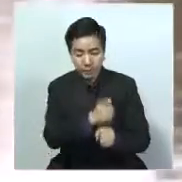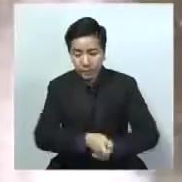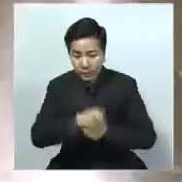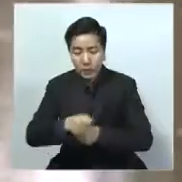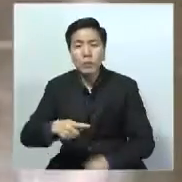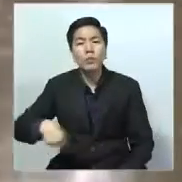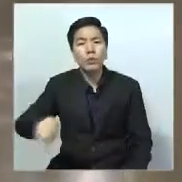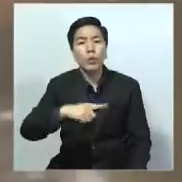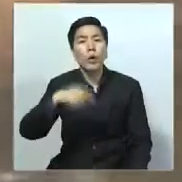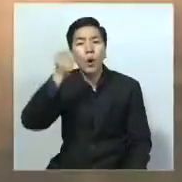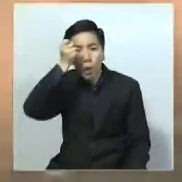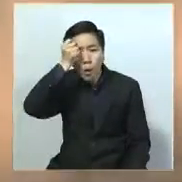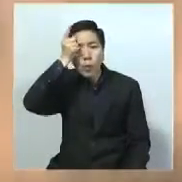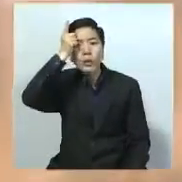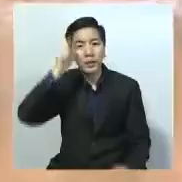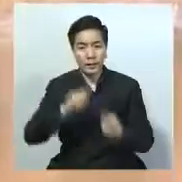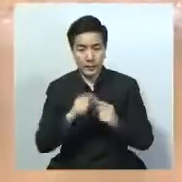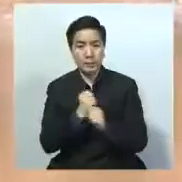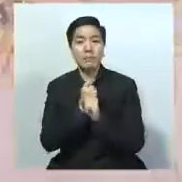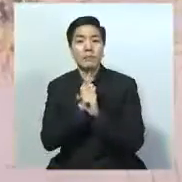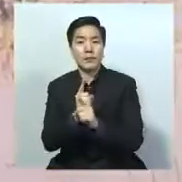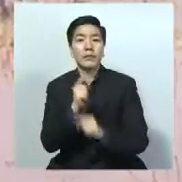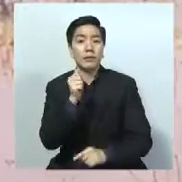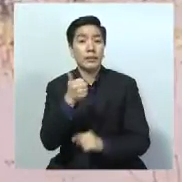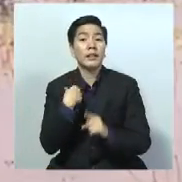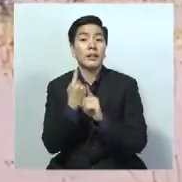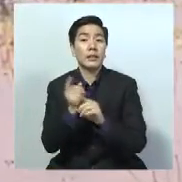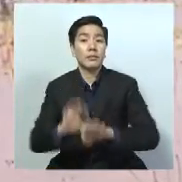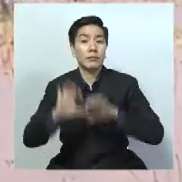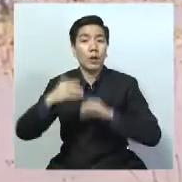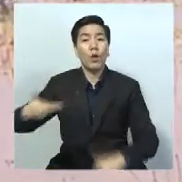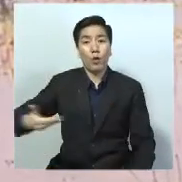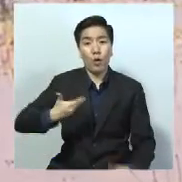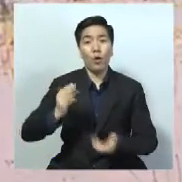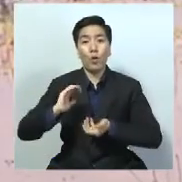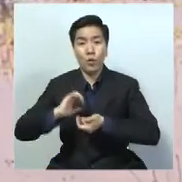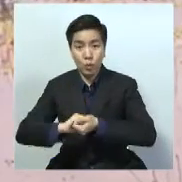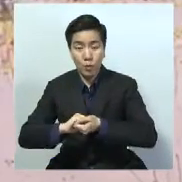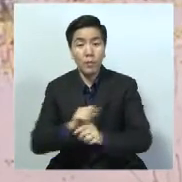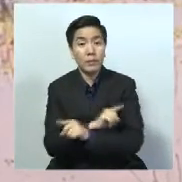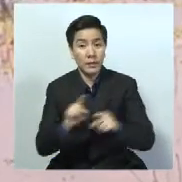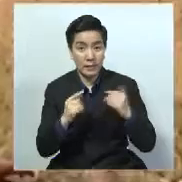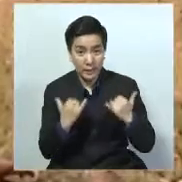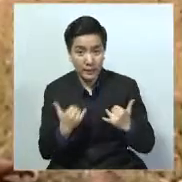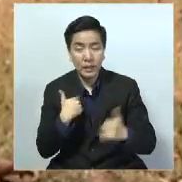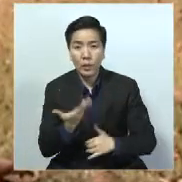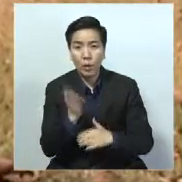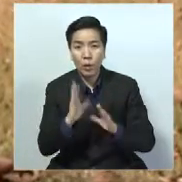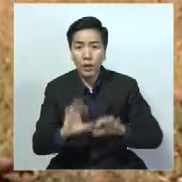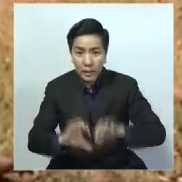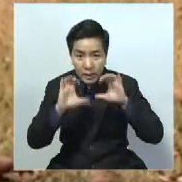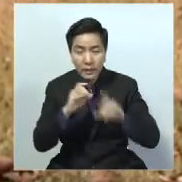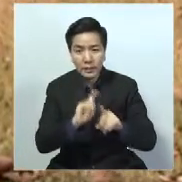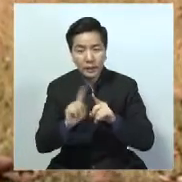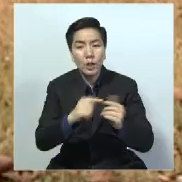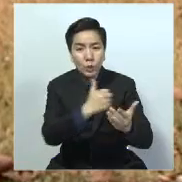ใหญ่เข้าใจสถานการณ์ค่ะแล้วก็พร้อมที่จะปฏิบัติตามที่ภาครัฐขอความร่วมมือในขณะเดียวกันก็อยากให้ภาครั